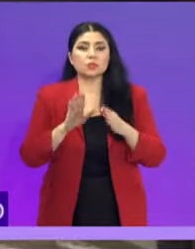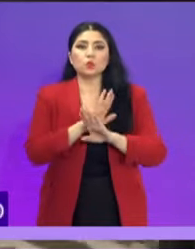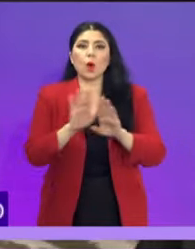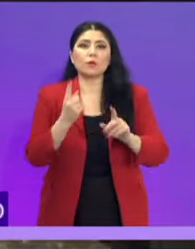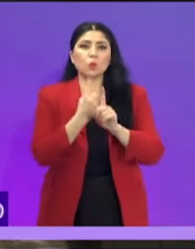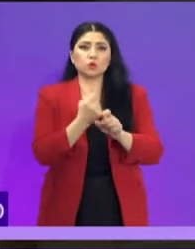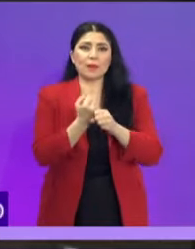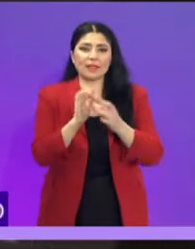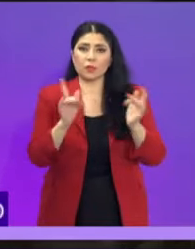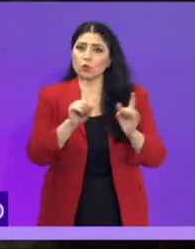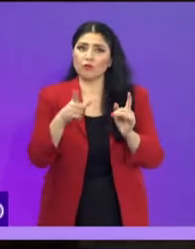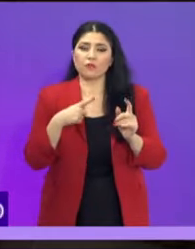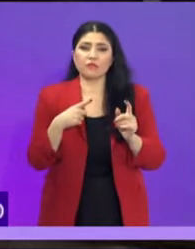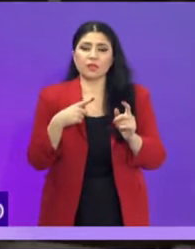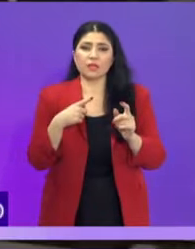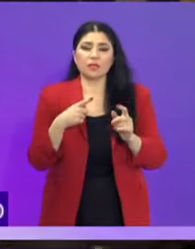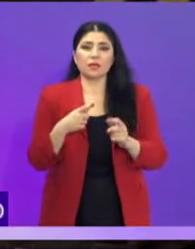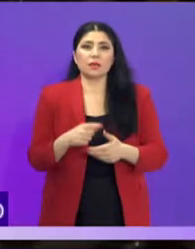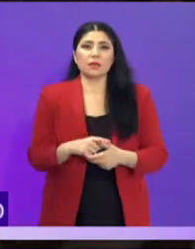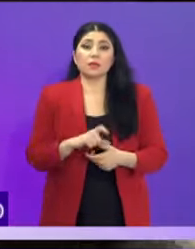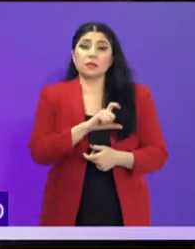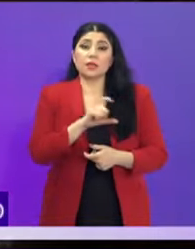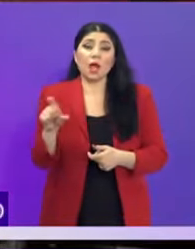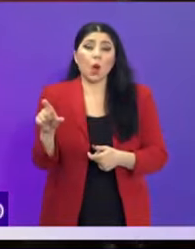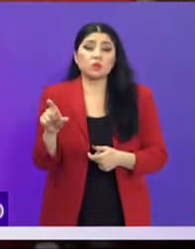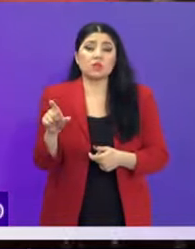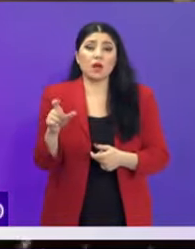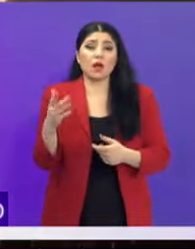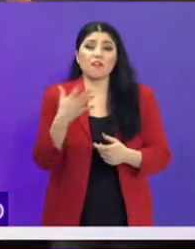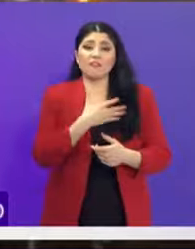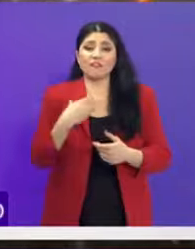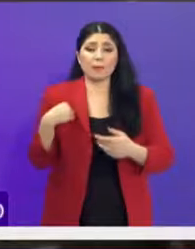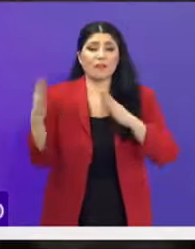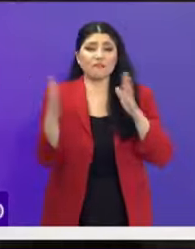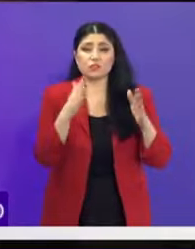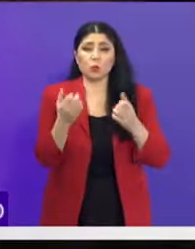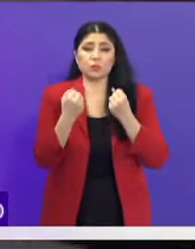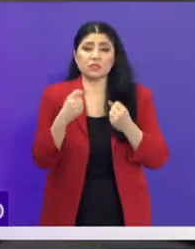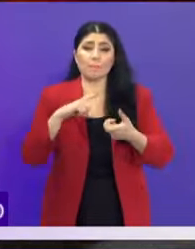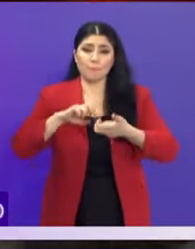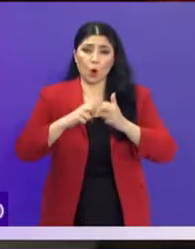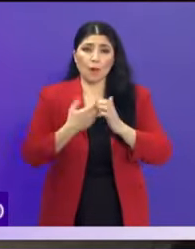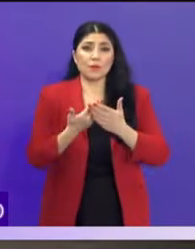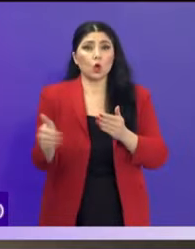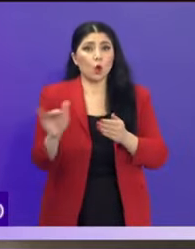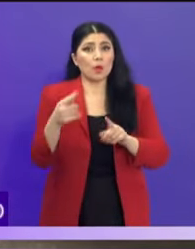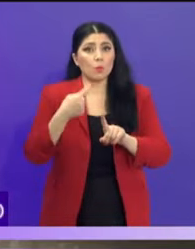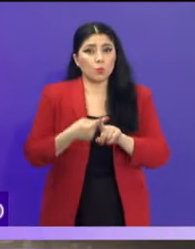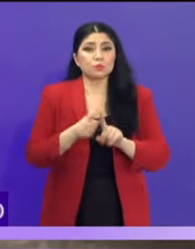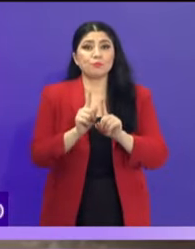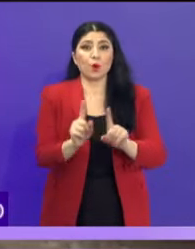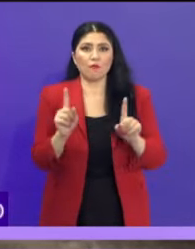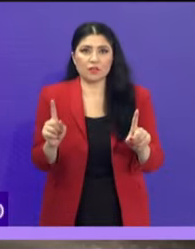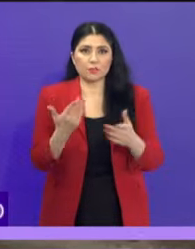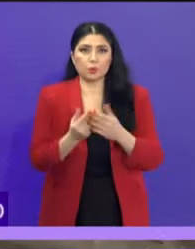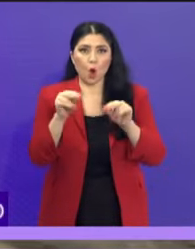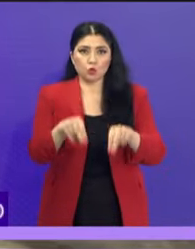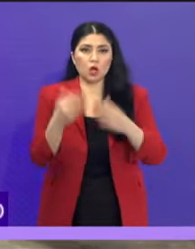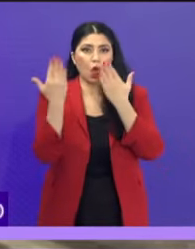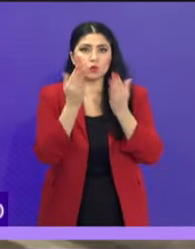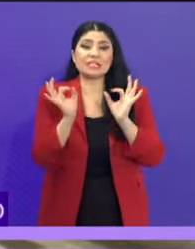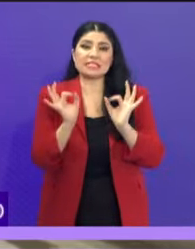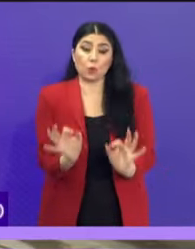online. Deci nu vor fi închise. Din cauza viscolului sunt probleme atât pentru copii cât și pentru profesori de a ajunge la școală